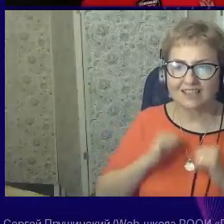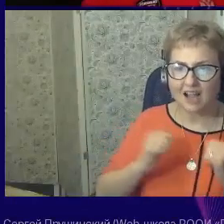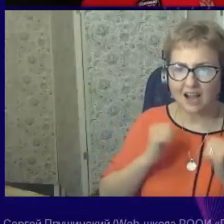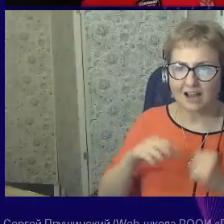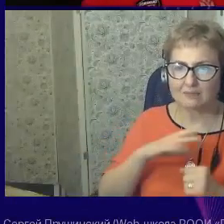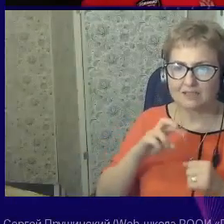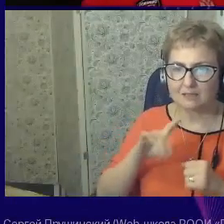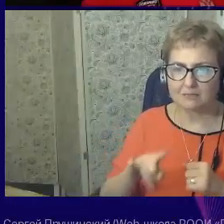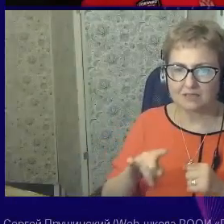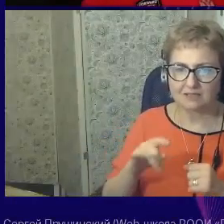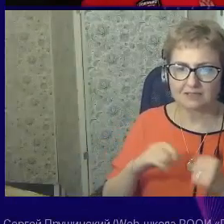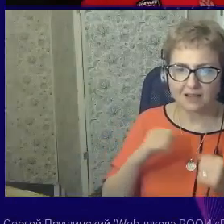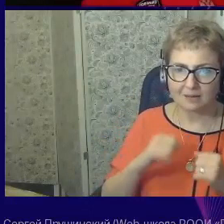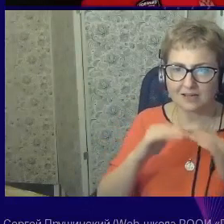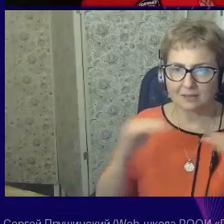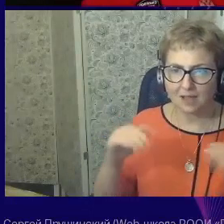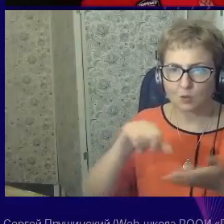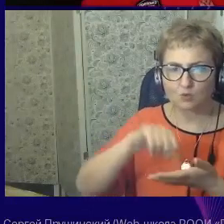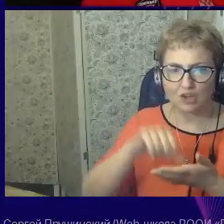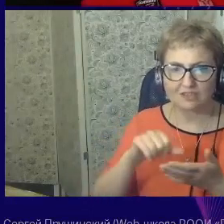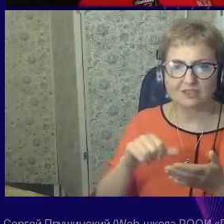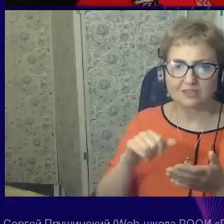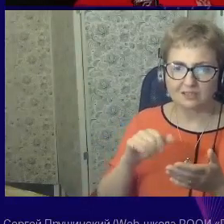Стараемся мы ребят, участников